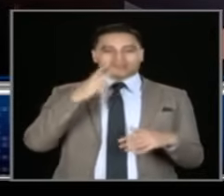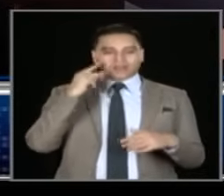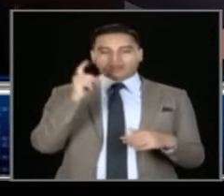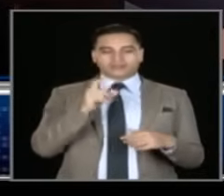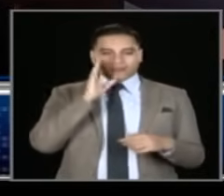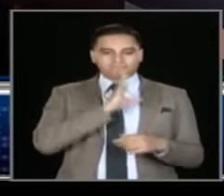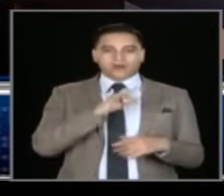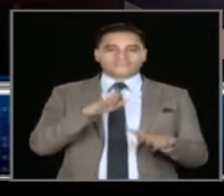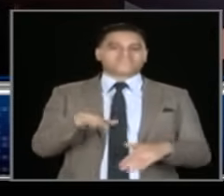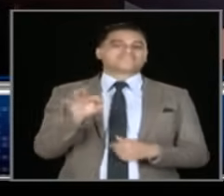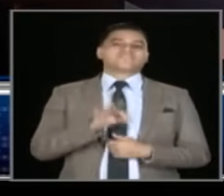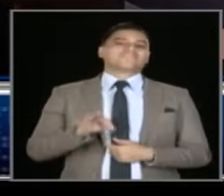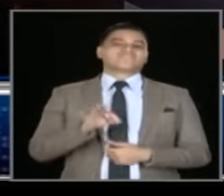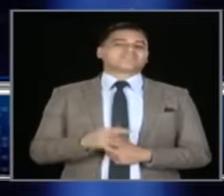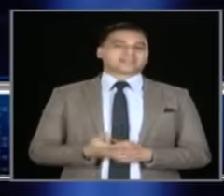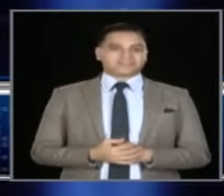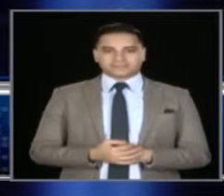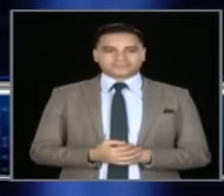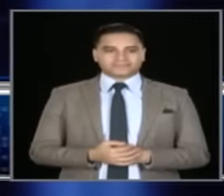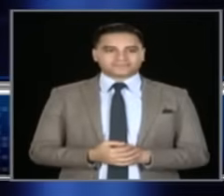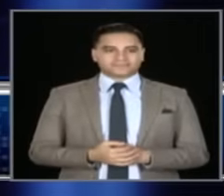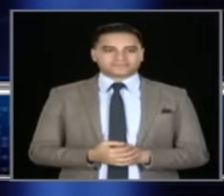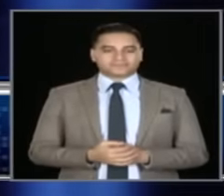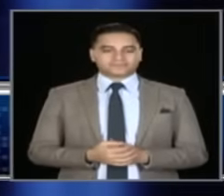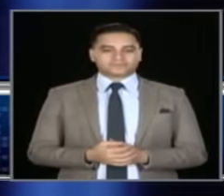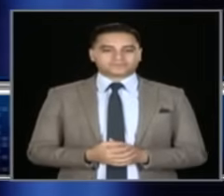إيطالية يوجد؟